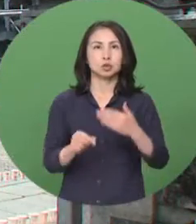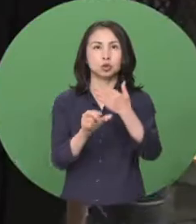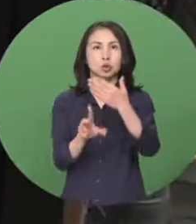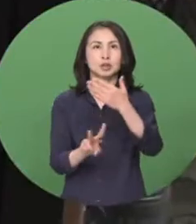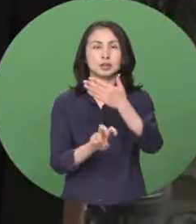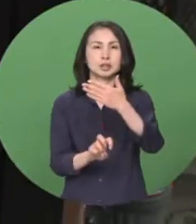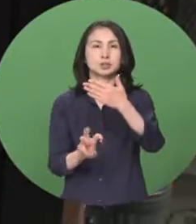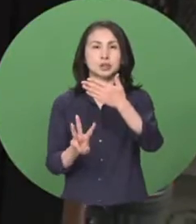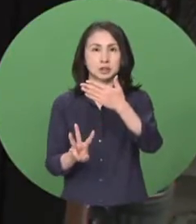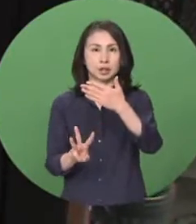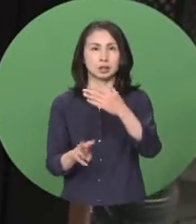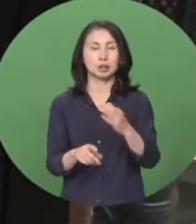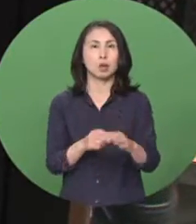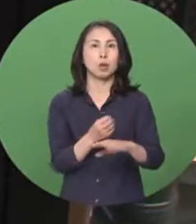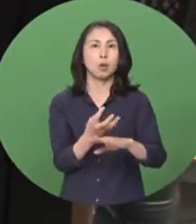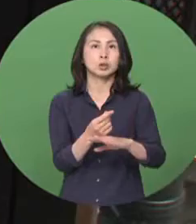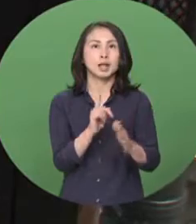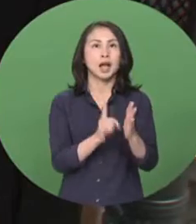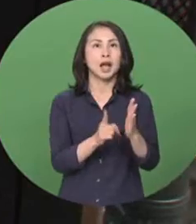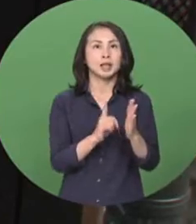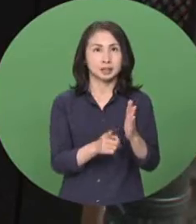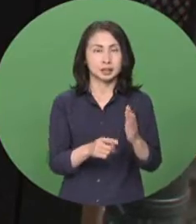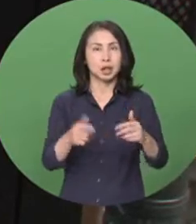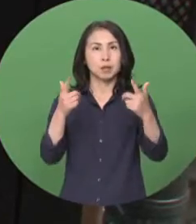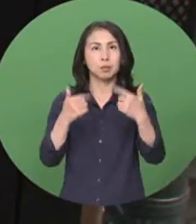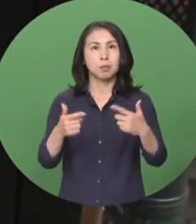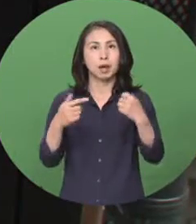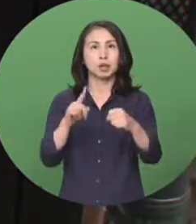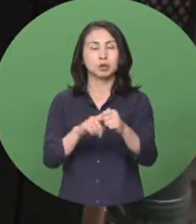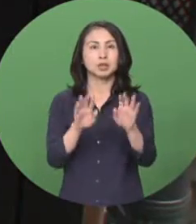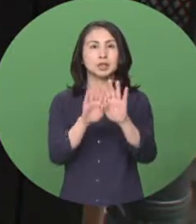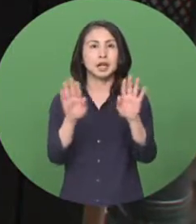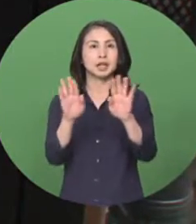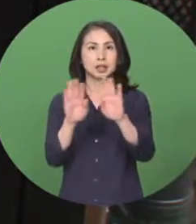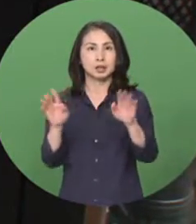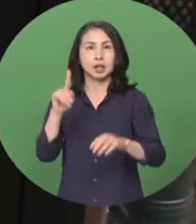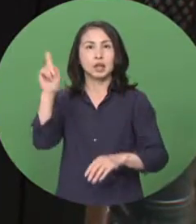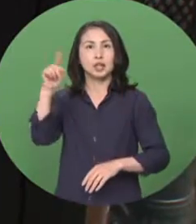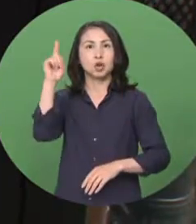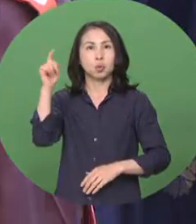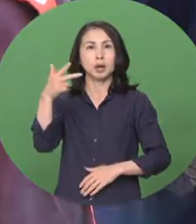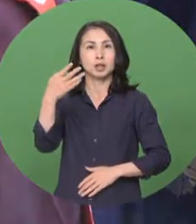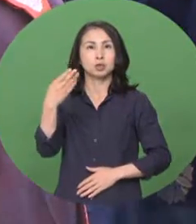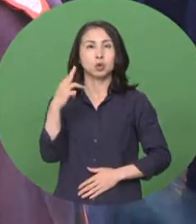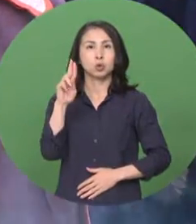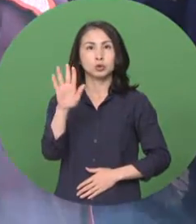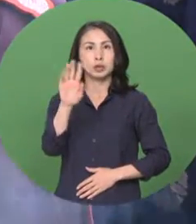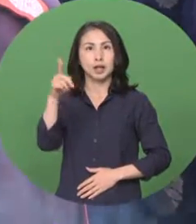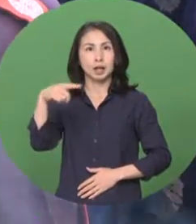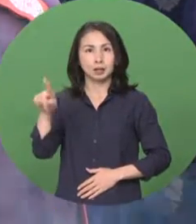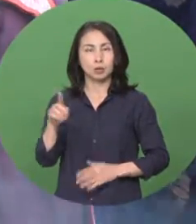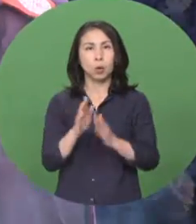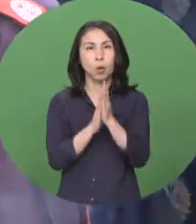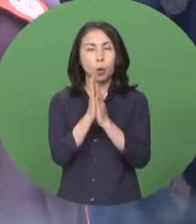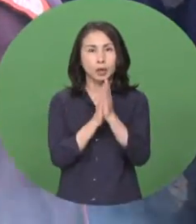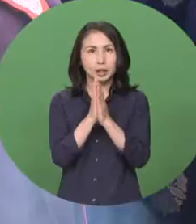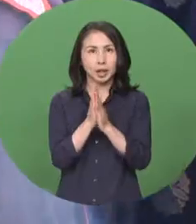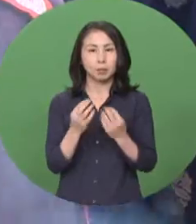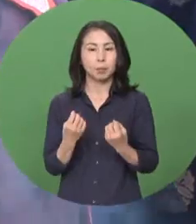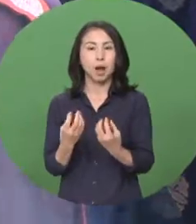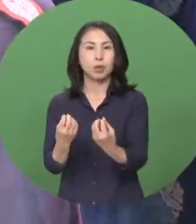9月23日、宝山寺で恒例の生駒商店お彼岸満灯会が行われました。